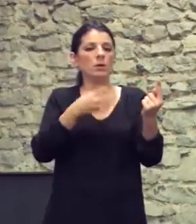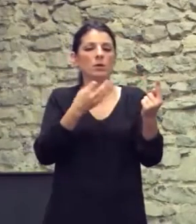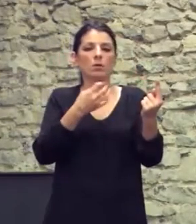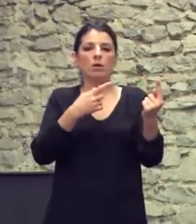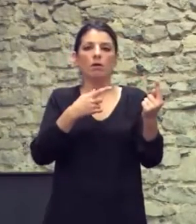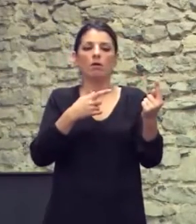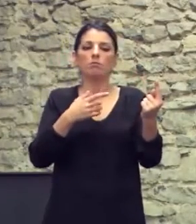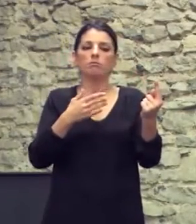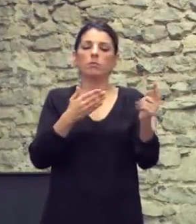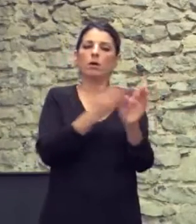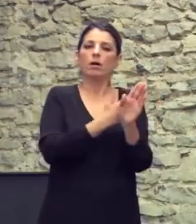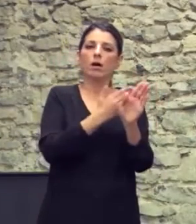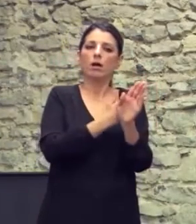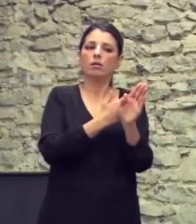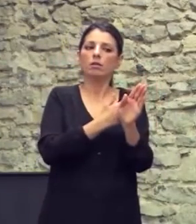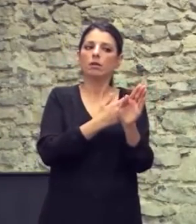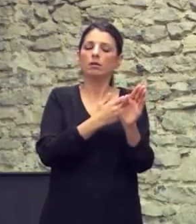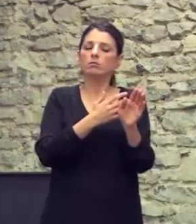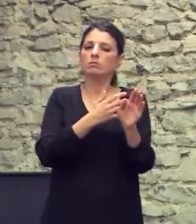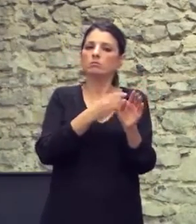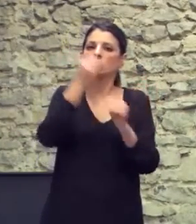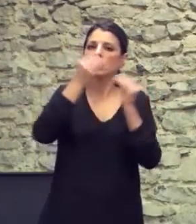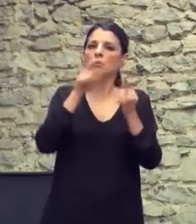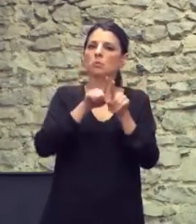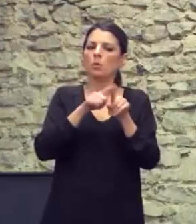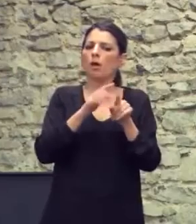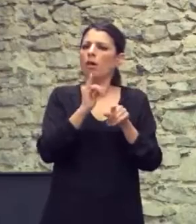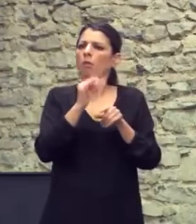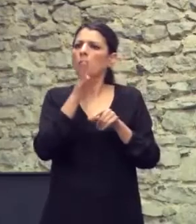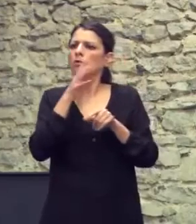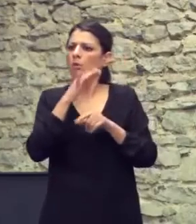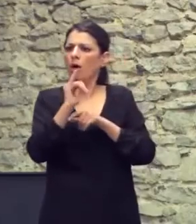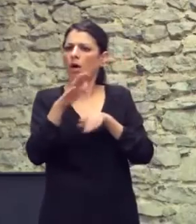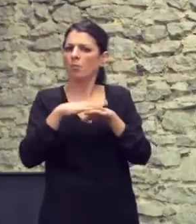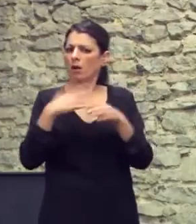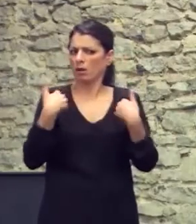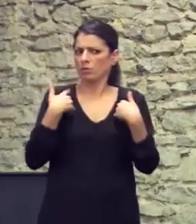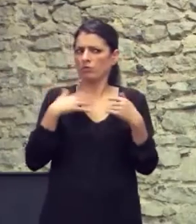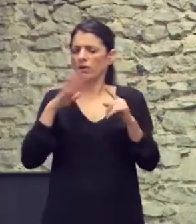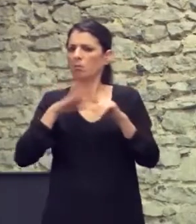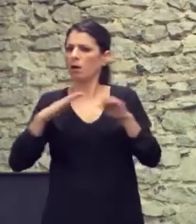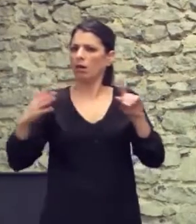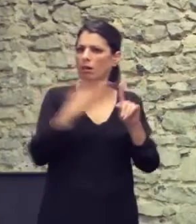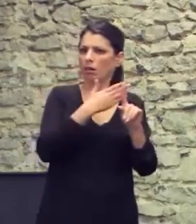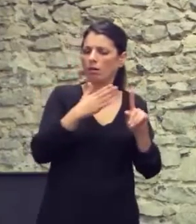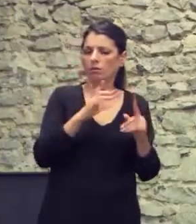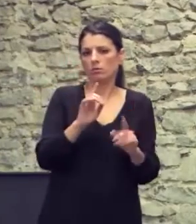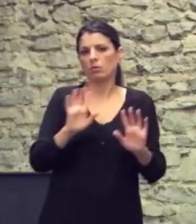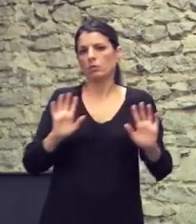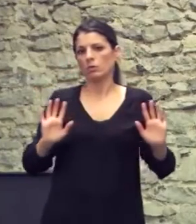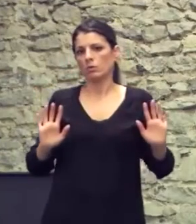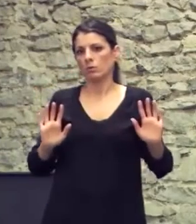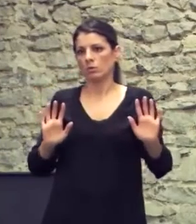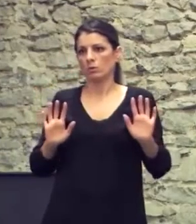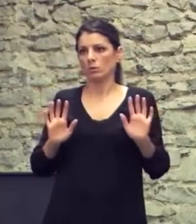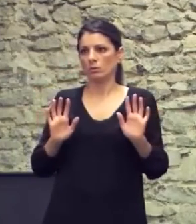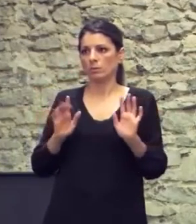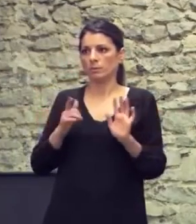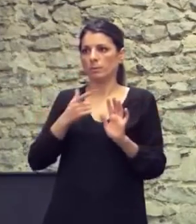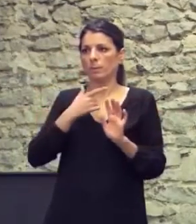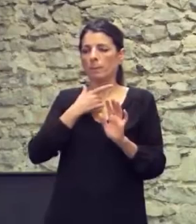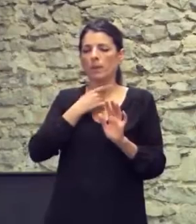ez aurre suposatuzuk bera erasotua izateko arrazoia. Ez diogu esango, klaro, eskezu hau zara eta horregaitik, ez? Bueno,